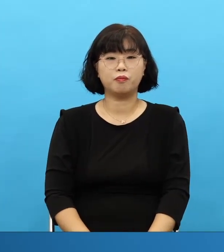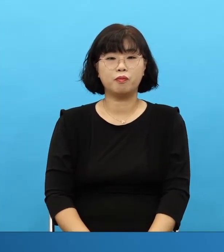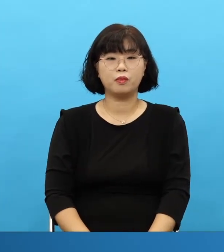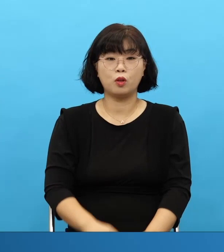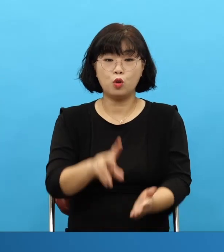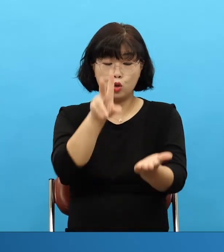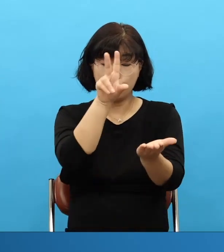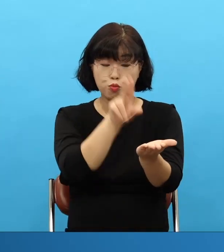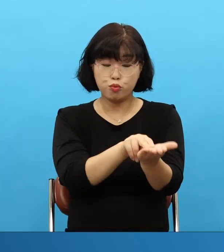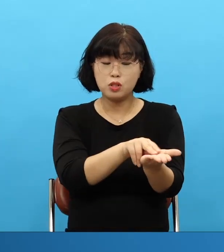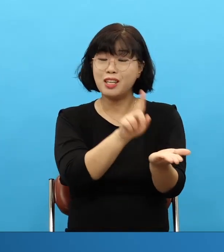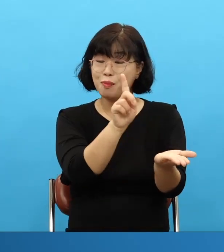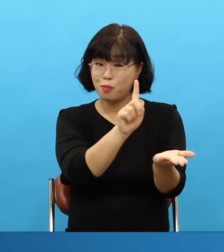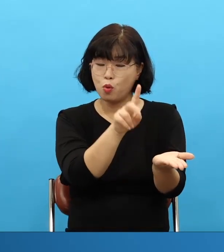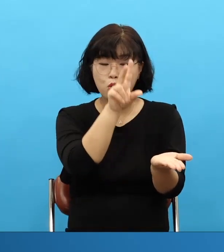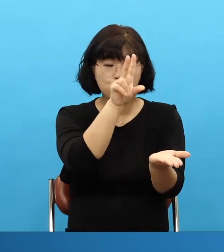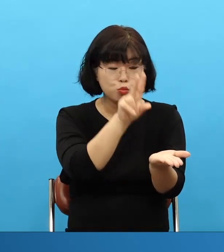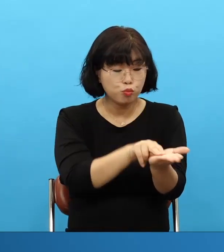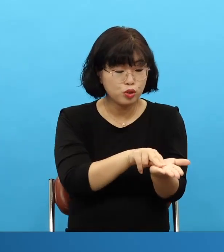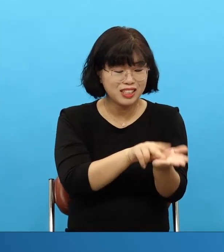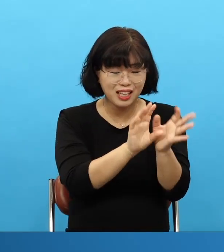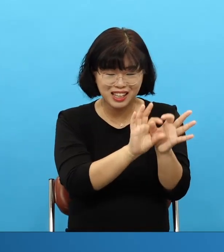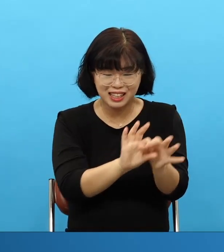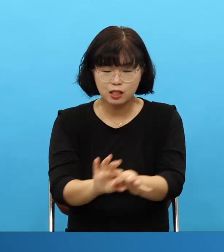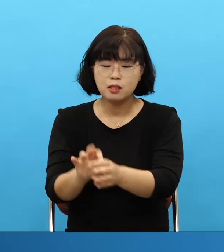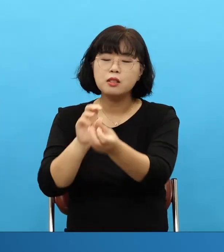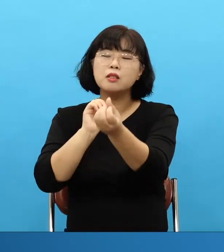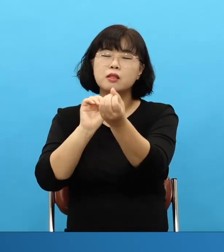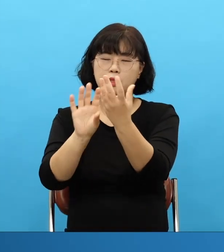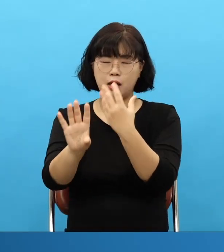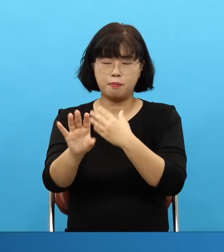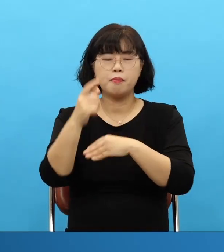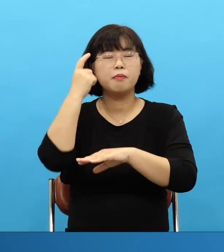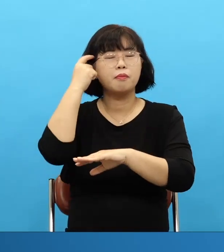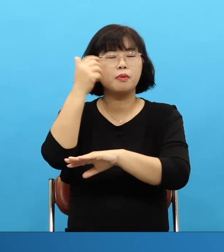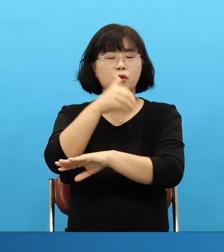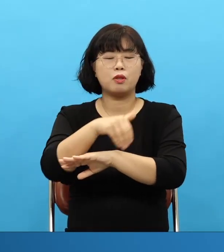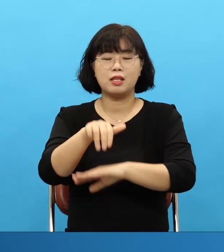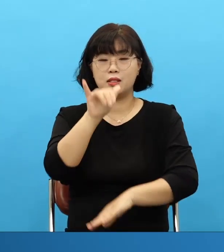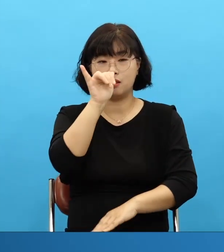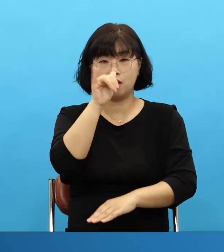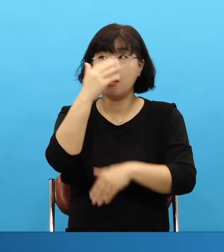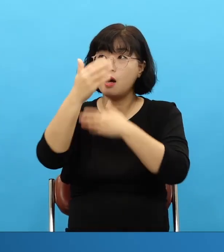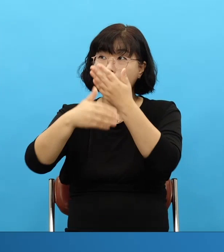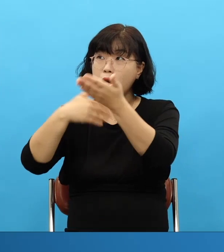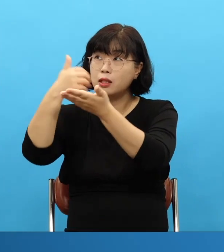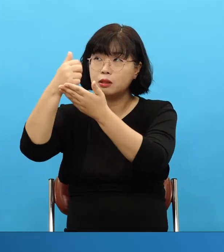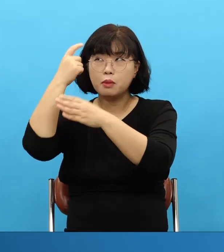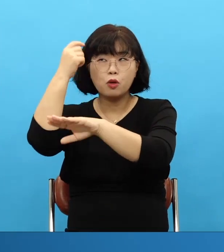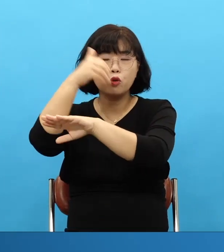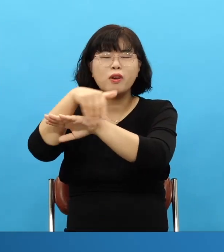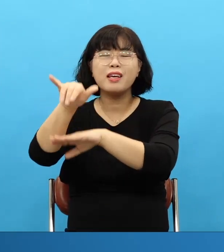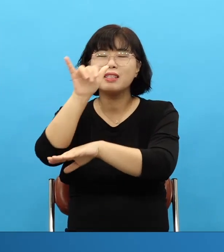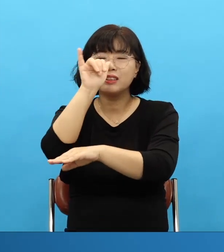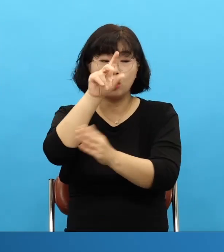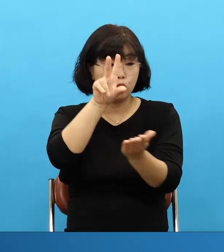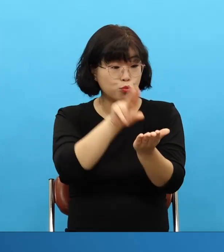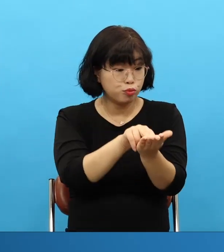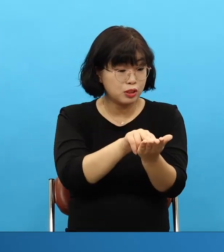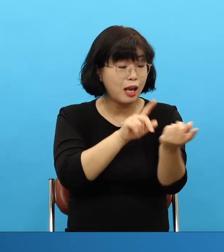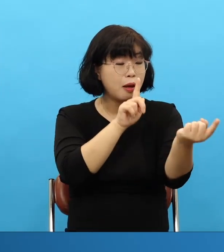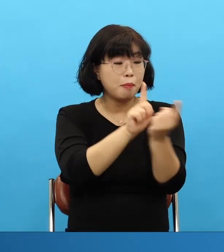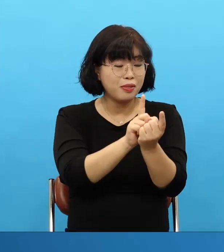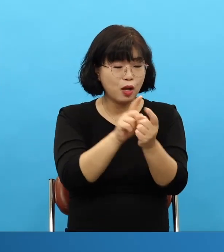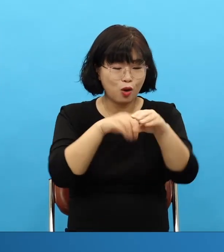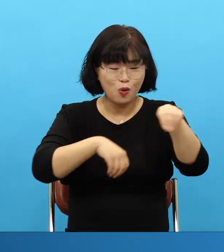염려거리가 아니고 우리의 답을 찾기는 하나님의 계획이요. That's why I always say that for problems, they're not a matter of concern for you. It's an 여러분이 answer of